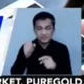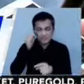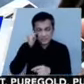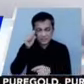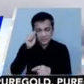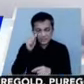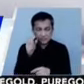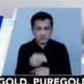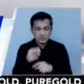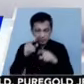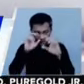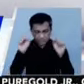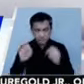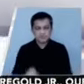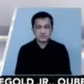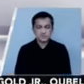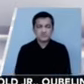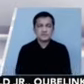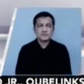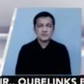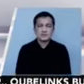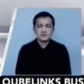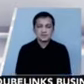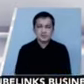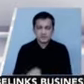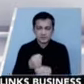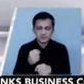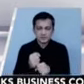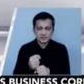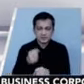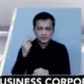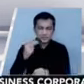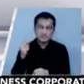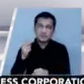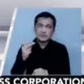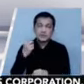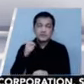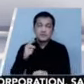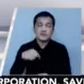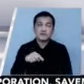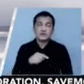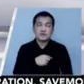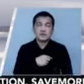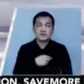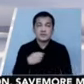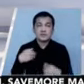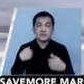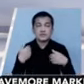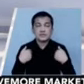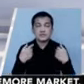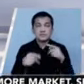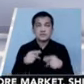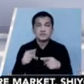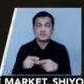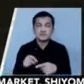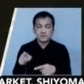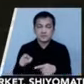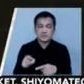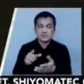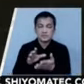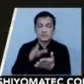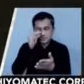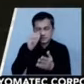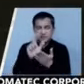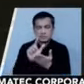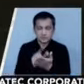Pangulo. Yung making history interesting for our young people. So they learn the lessons also.